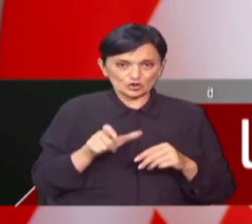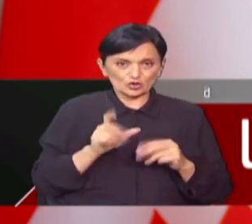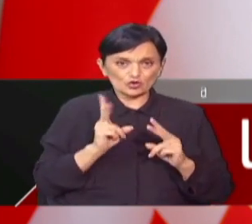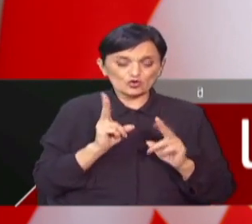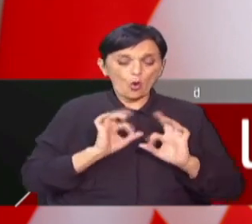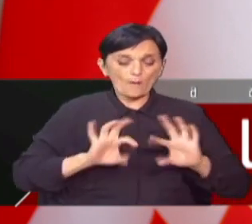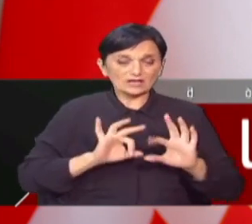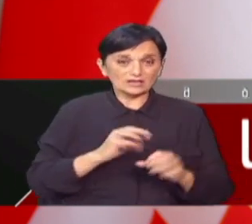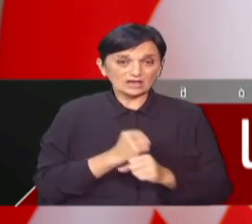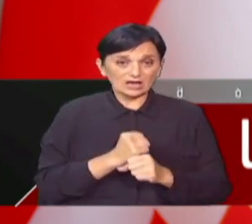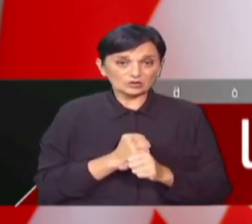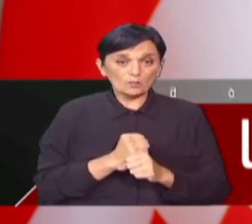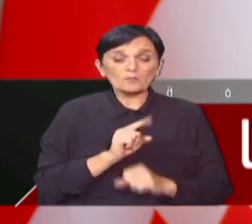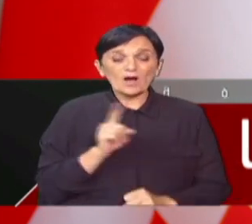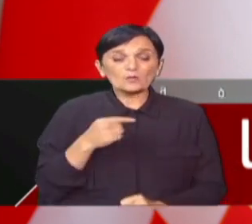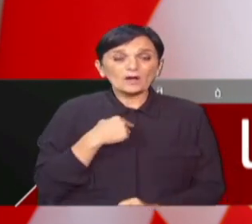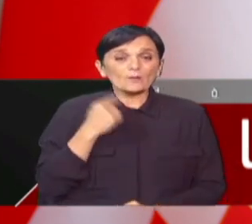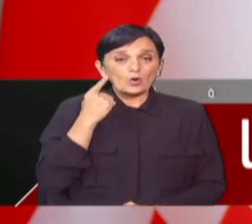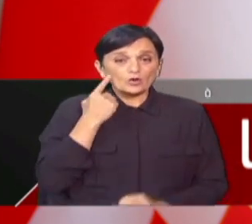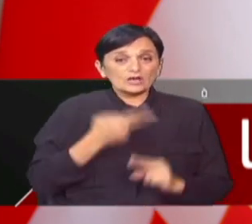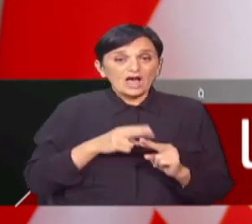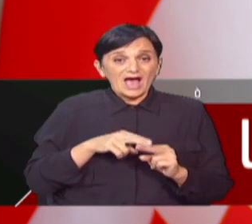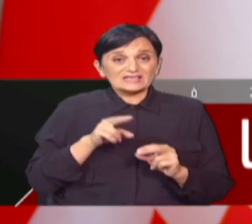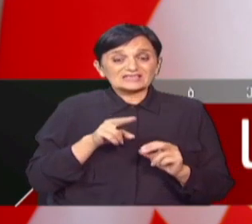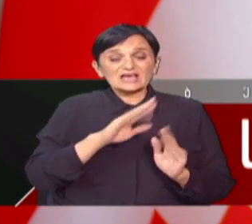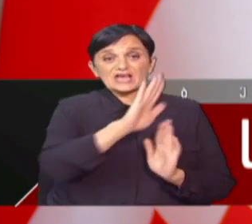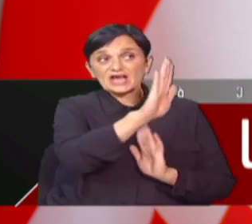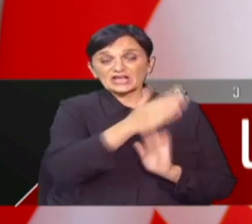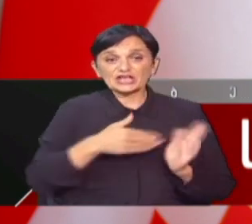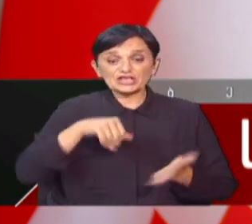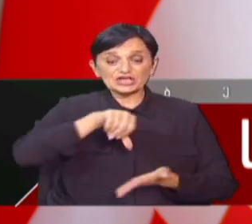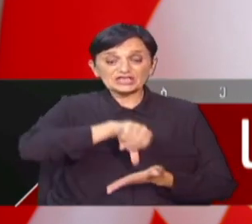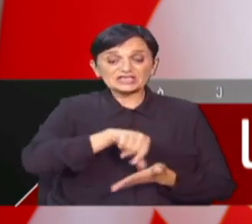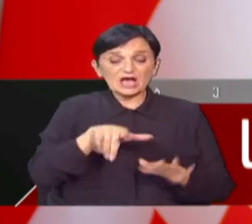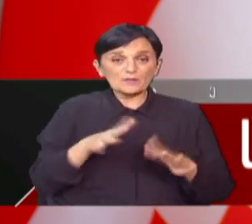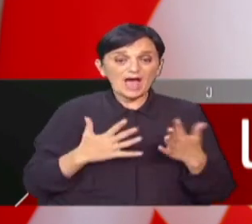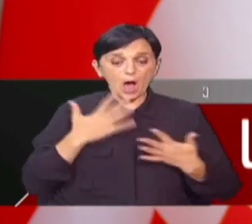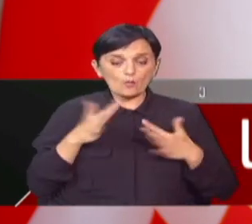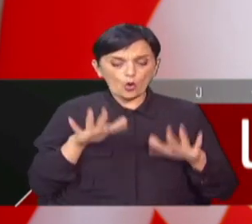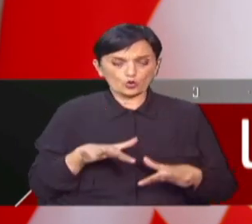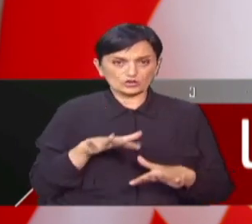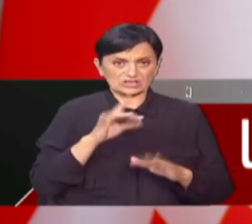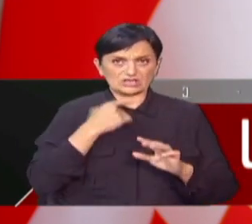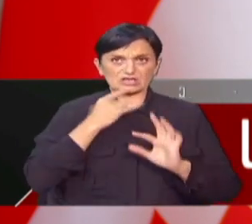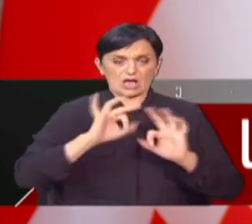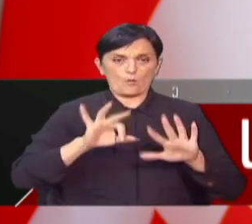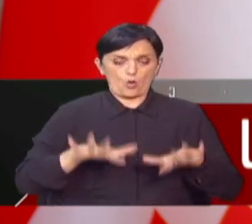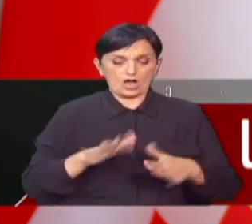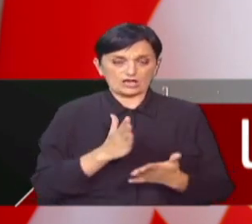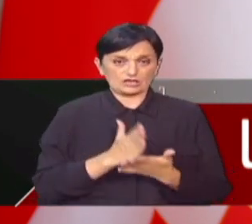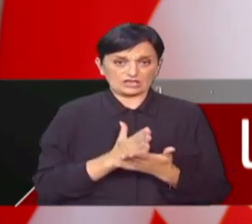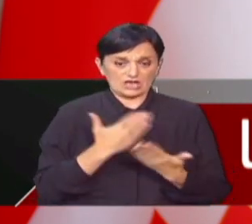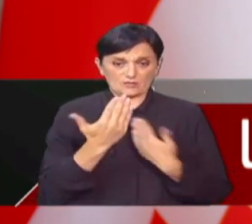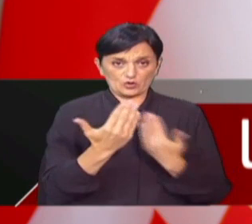თანამდებობების კომენტარები. Მაგრამ მე მგონია რომ ეს ინტერპელაცია ერთგვარი ემოციების გამოხატვის ადგილიც არის, მათ შორის მინისტრის მიმართ და ვინც